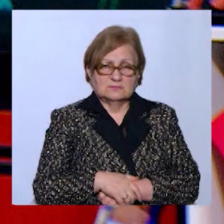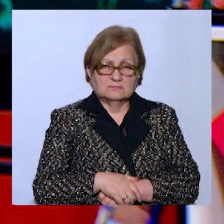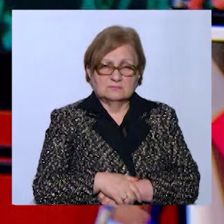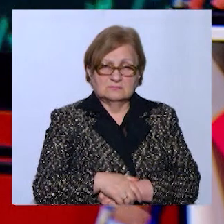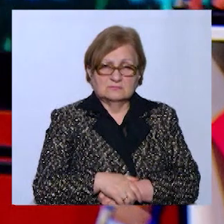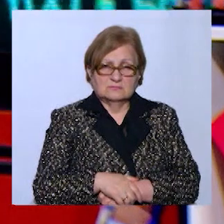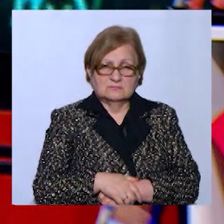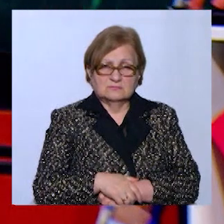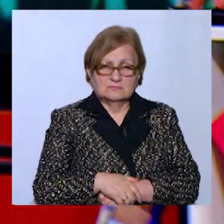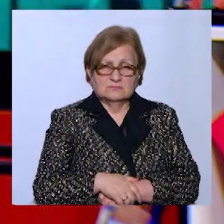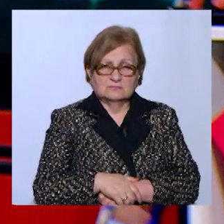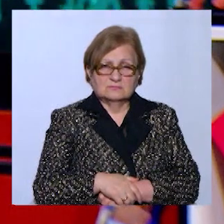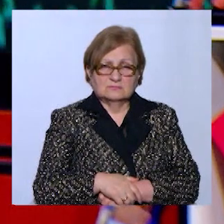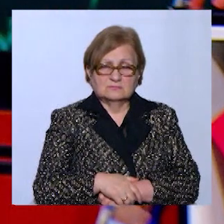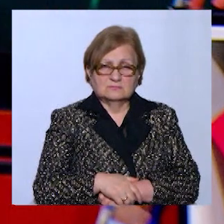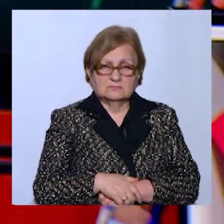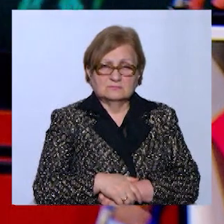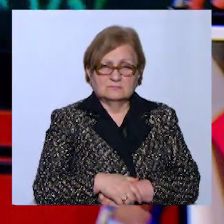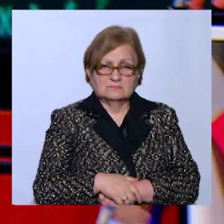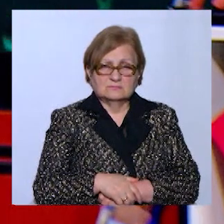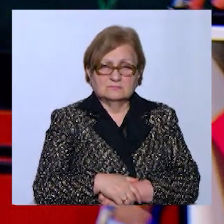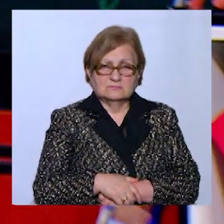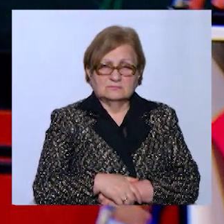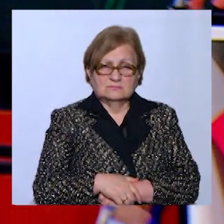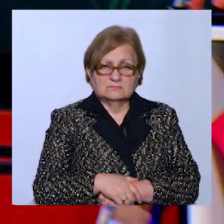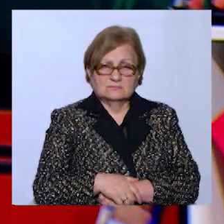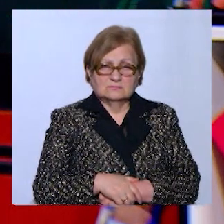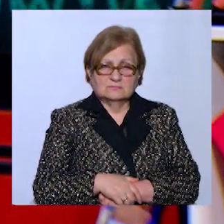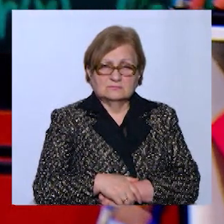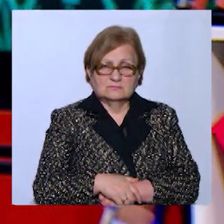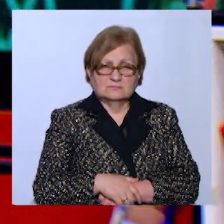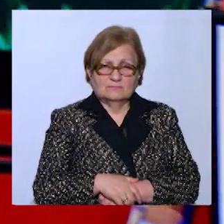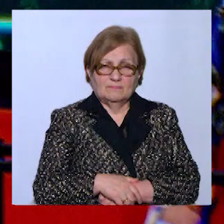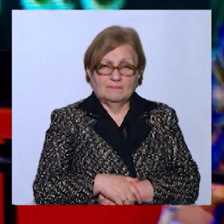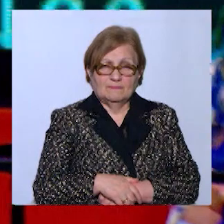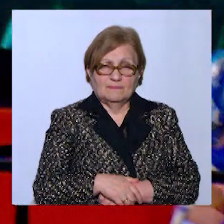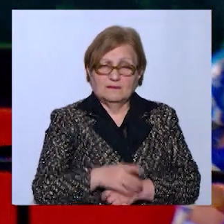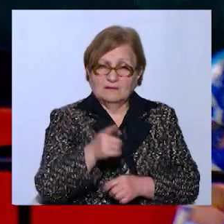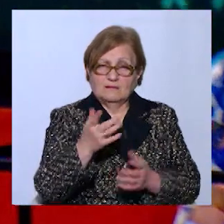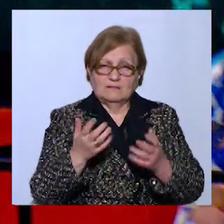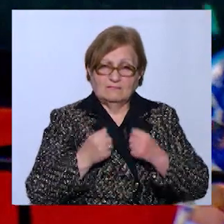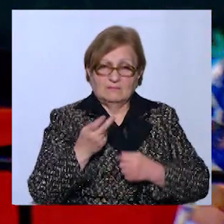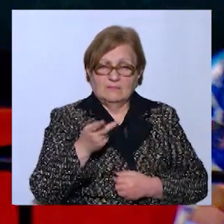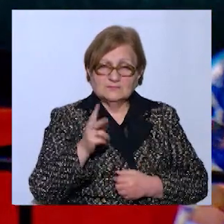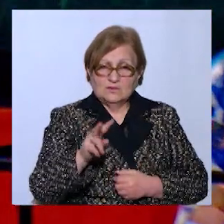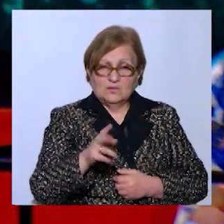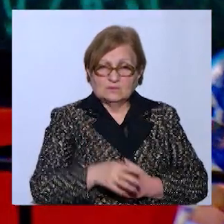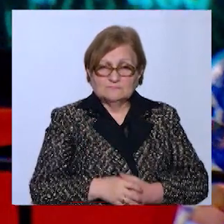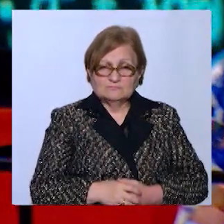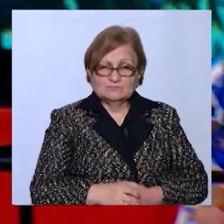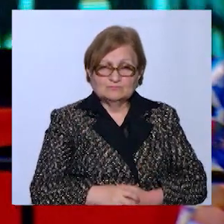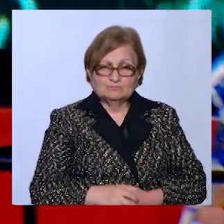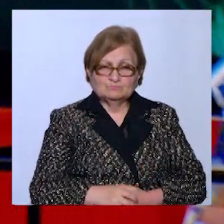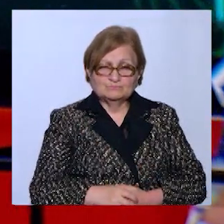54-ს, x უდრის 22-ს. აი დავაწეროთ აგერ 22.